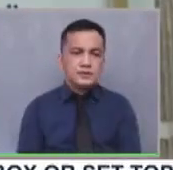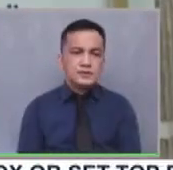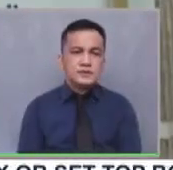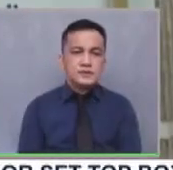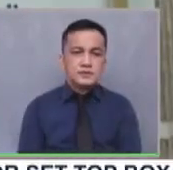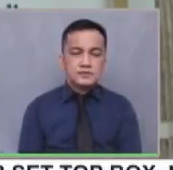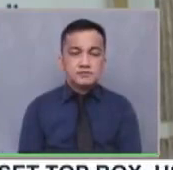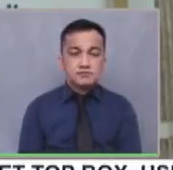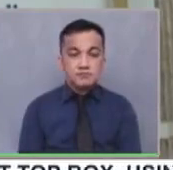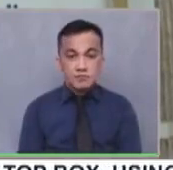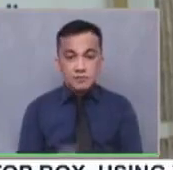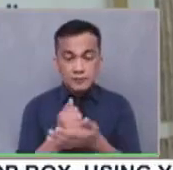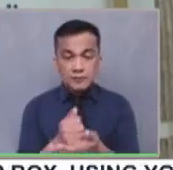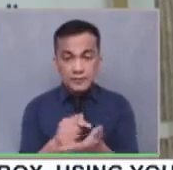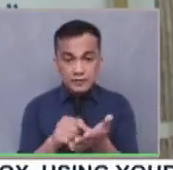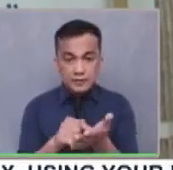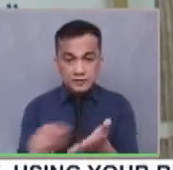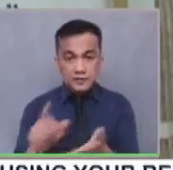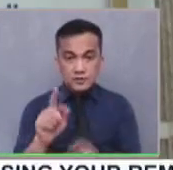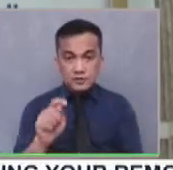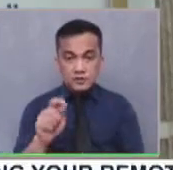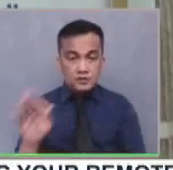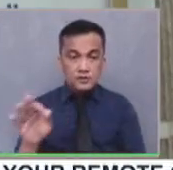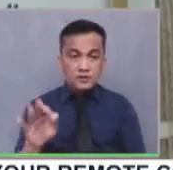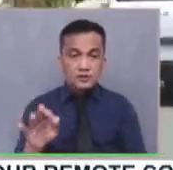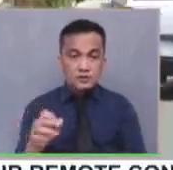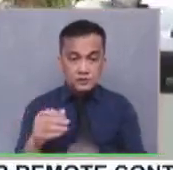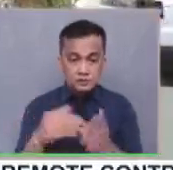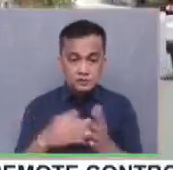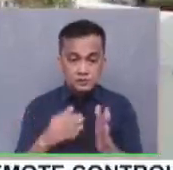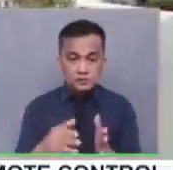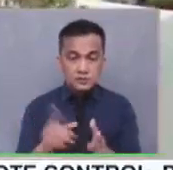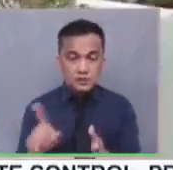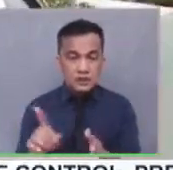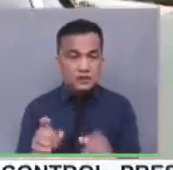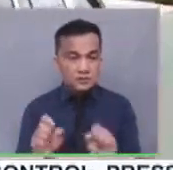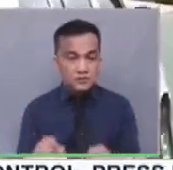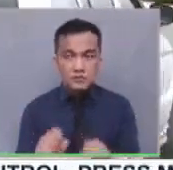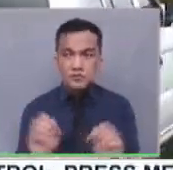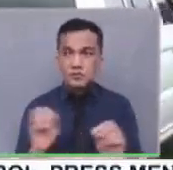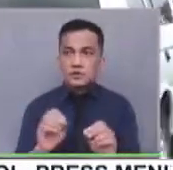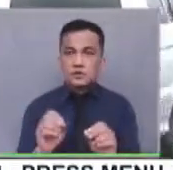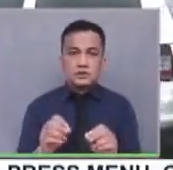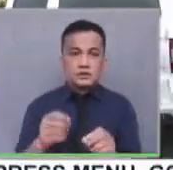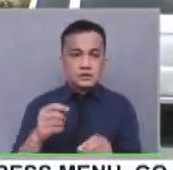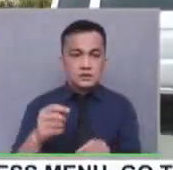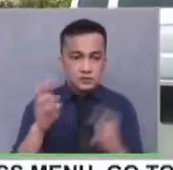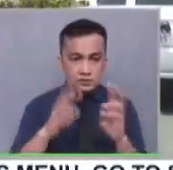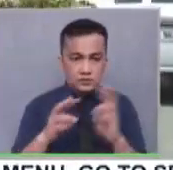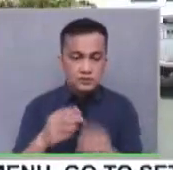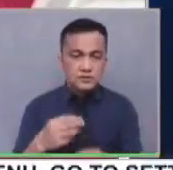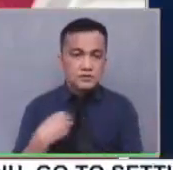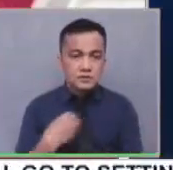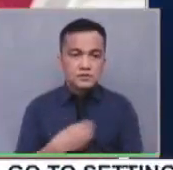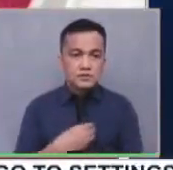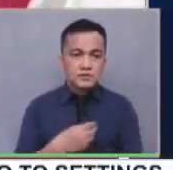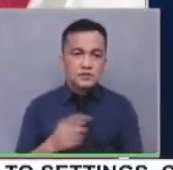sa pagbabayad ng tuition na isang mag-aaral kung saan wala munang iintindihin ng miyembro sa unang 5